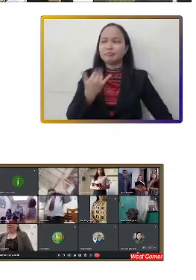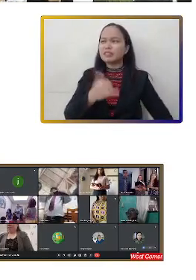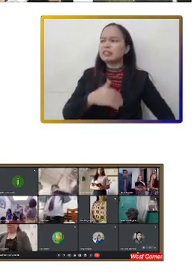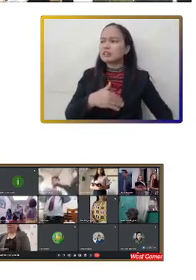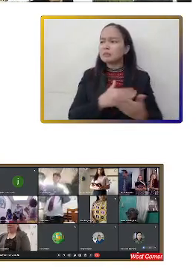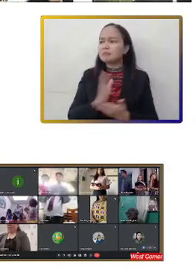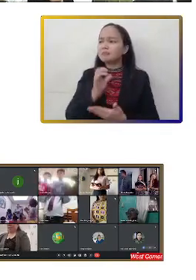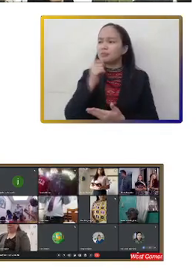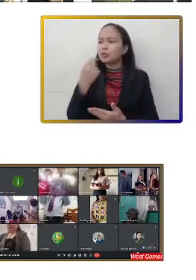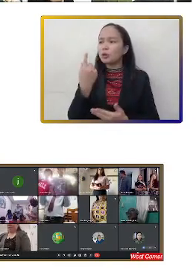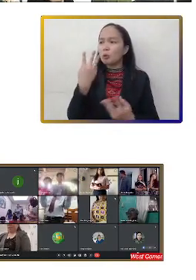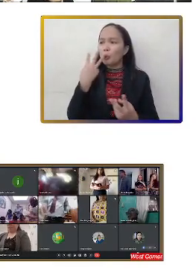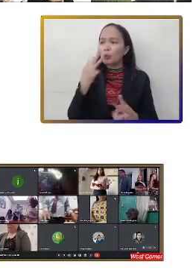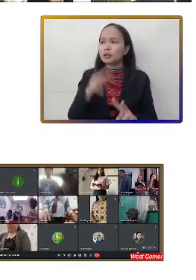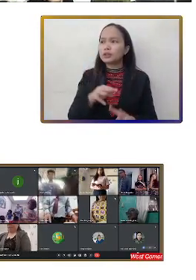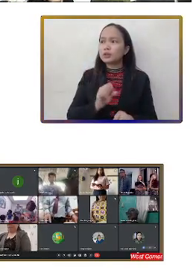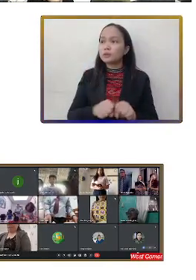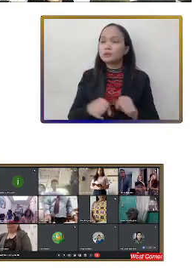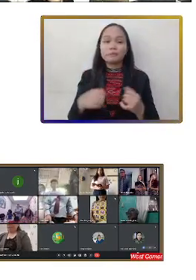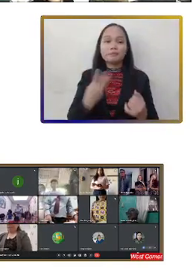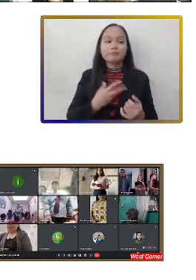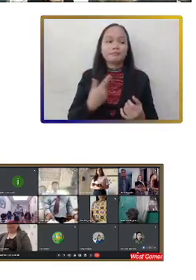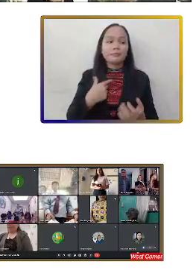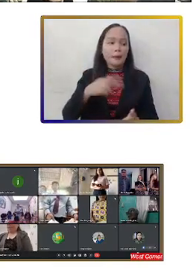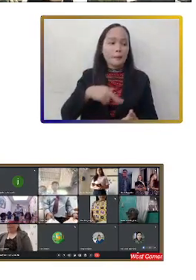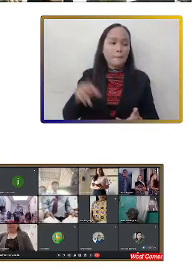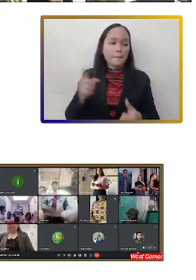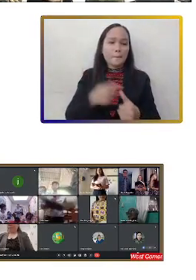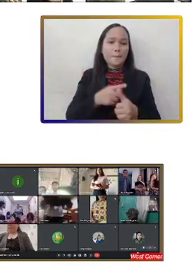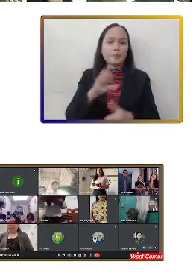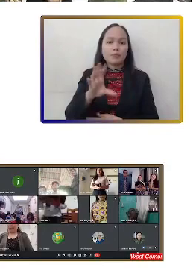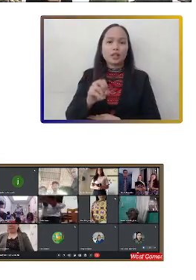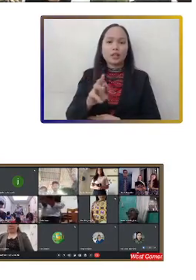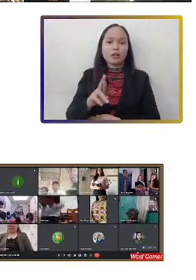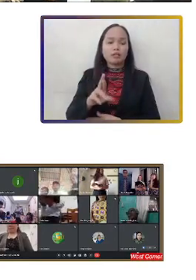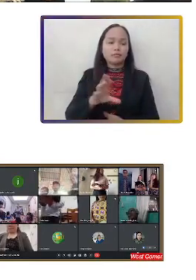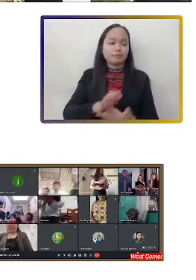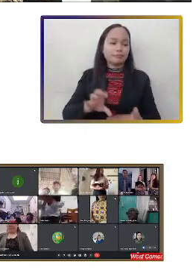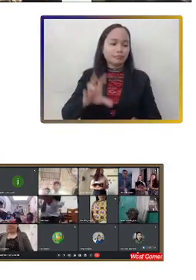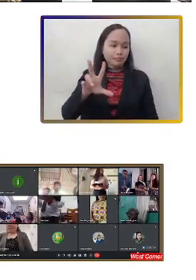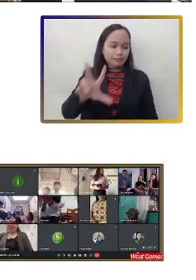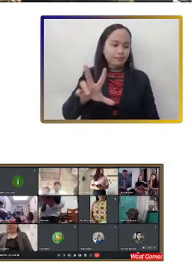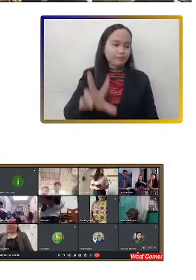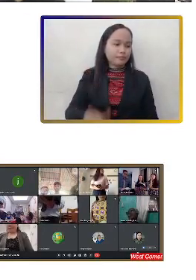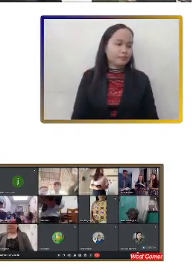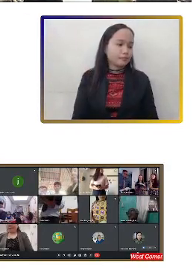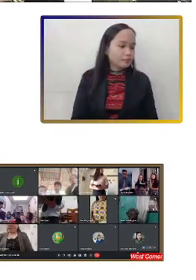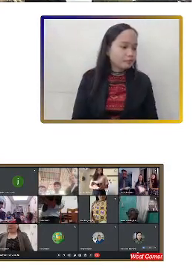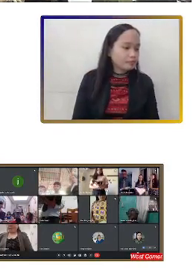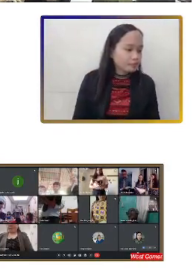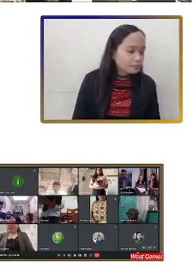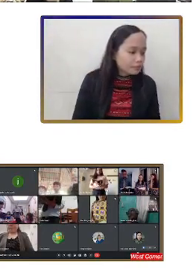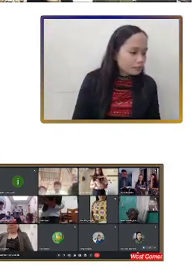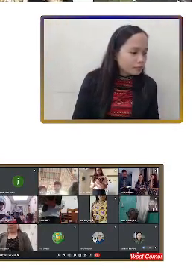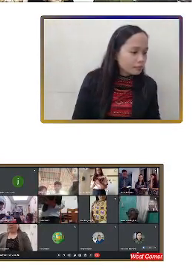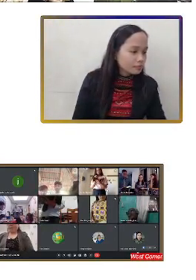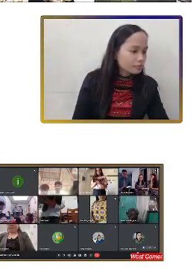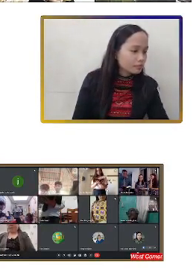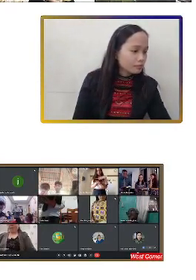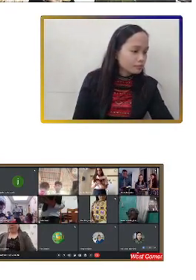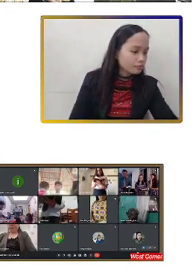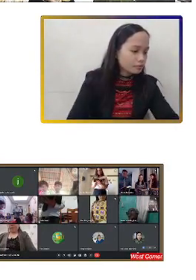in. All right, let's start from 1 Corinthians chapter 3 and then